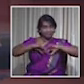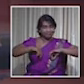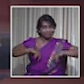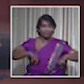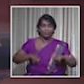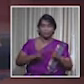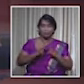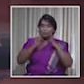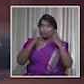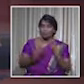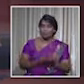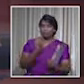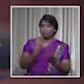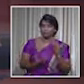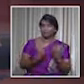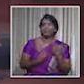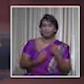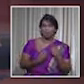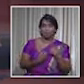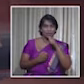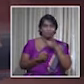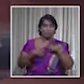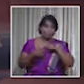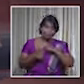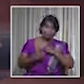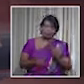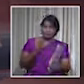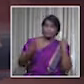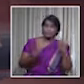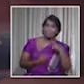බොහෝ දේ එළියට එන්න පුළුවන්. එනිසා ඇත්තටම අපි කැමති ඔක අවුස්සනවා නම් අපි පස්සකට වී බලා සිටින්නේ.